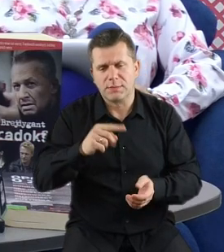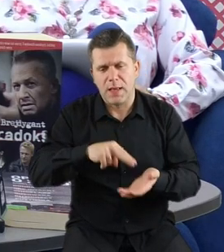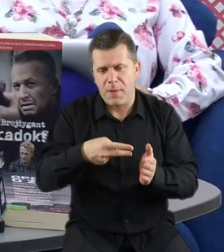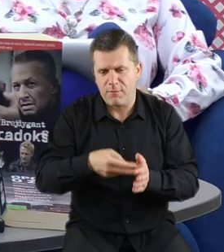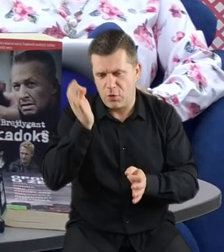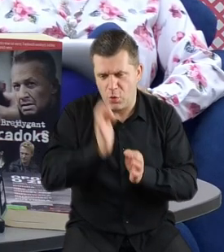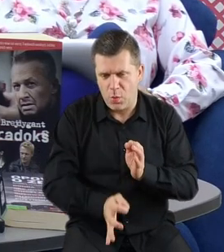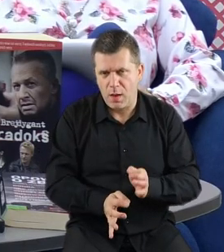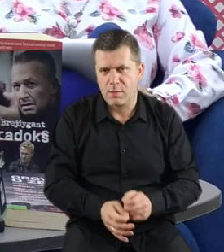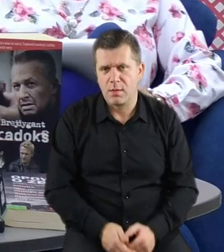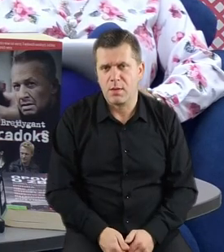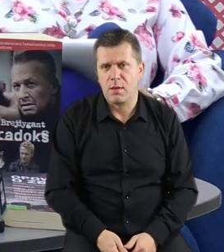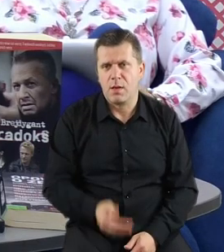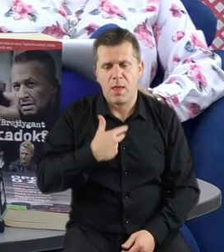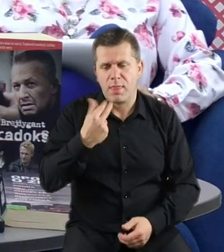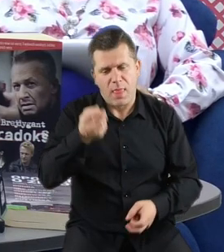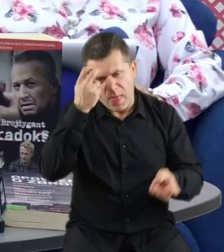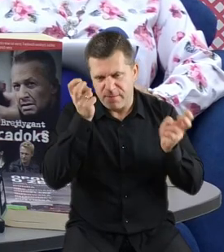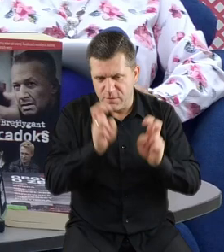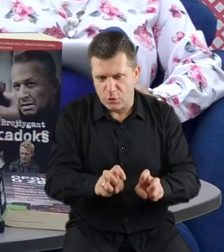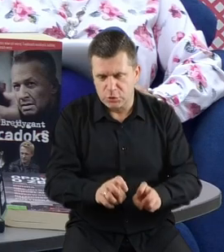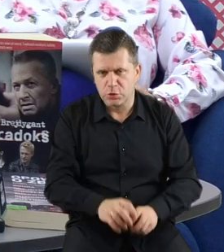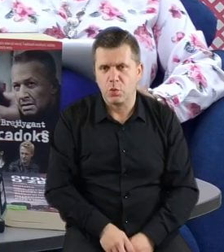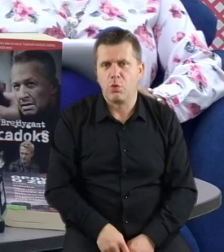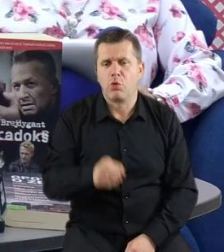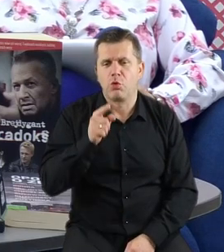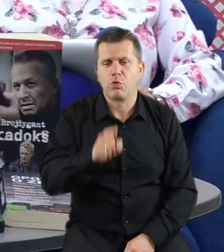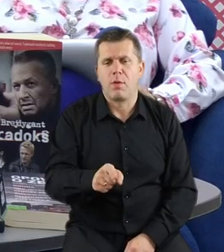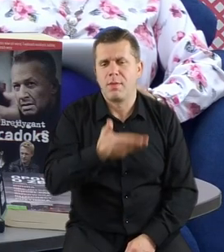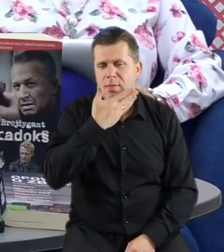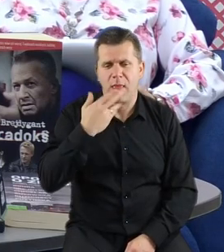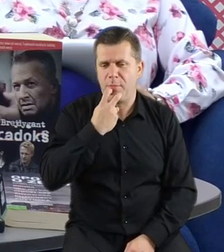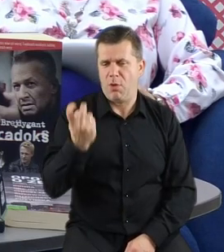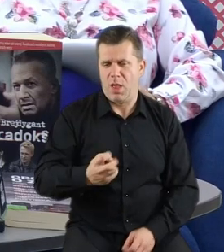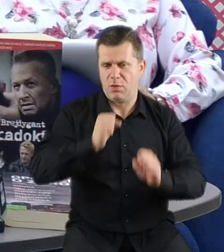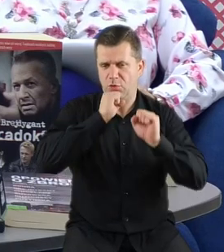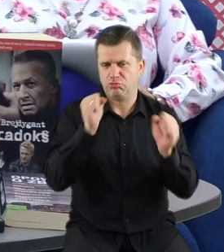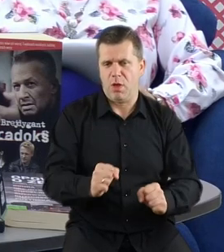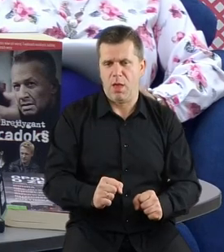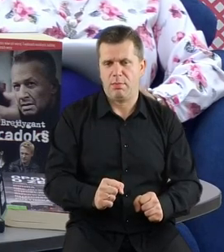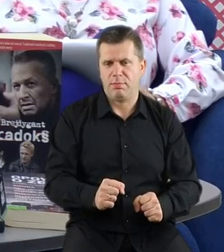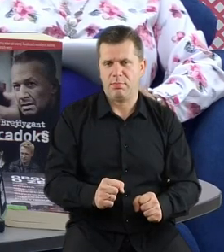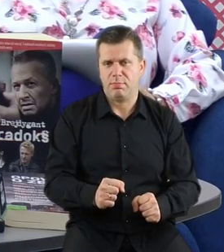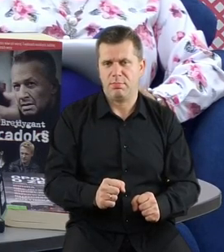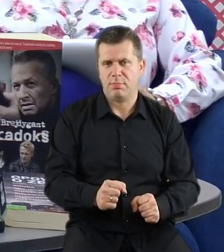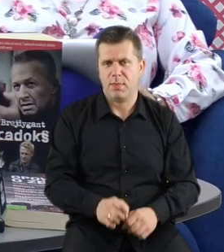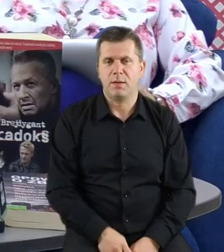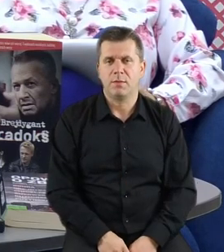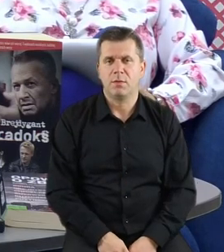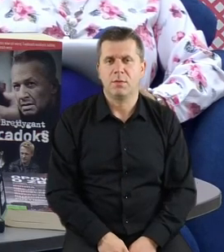sobie doskonale zaplanowałem. I w związku z tym, że już nie tworzyłem, to nie miało energii żadnej. No więc po prostu,